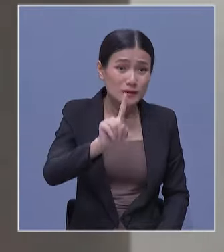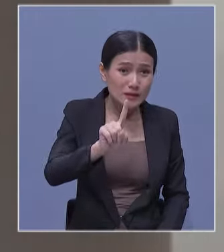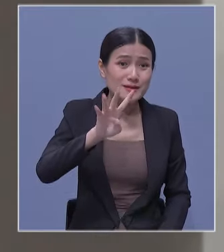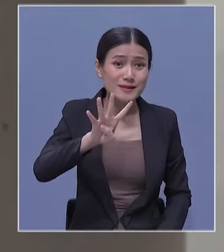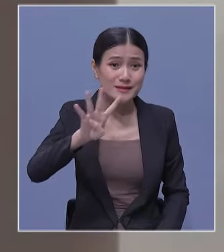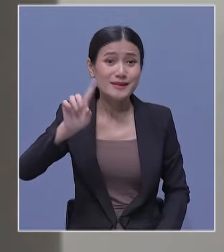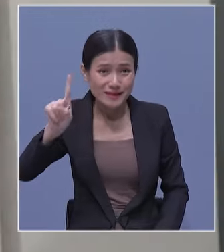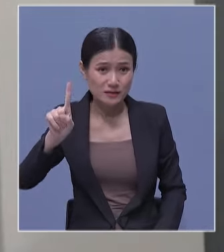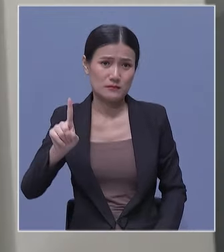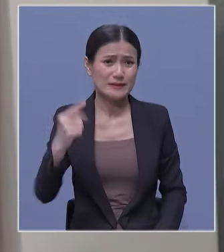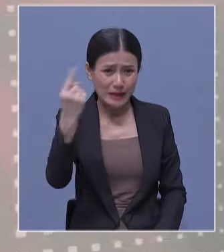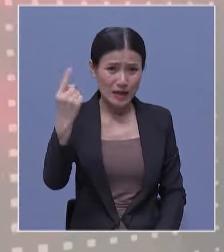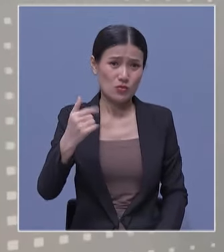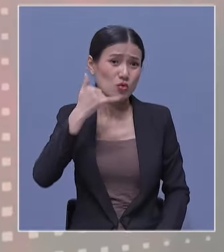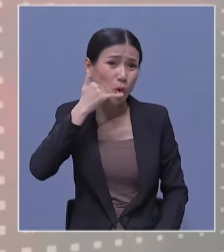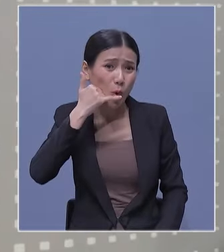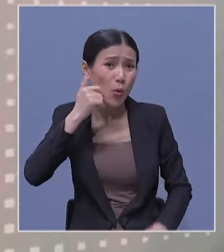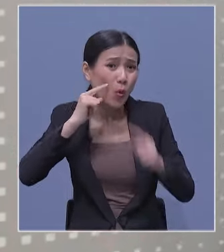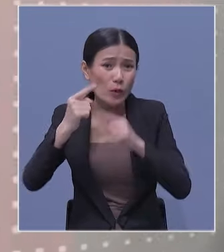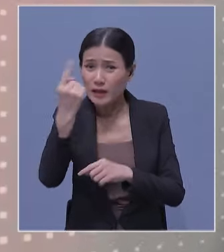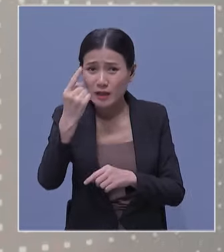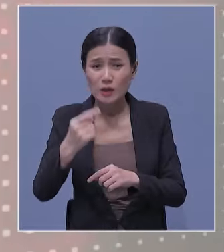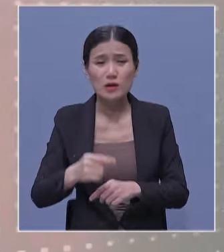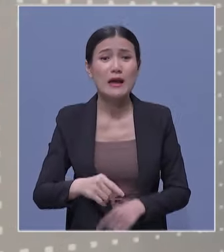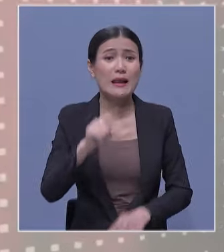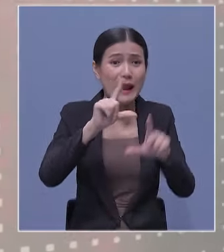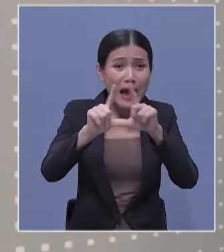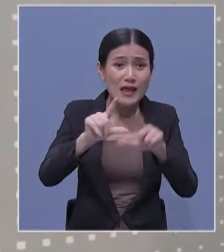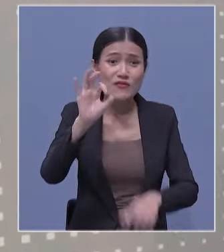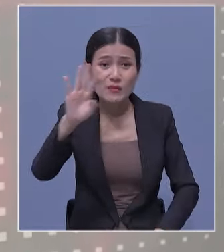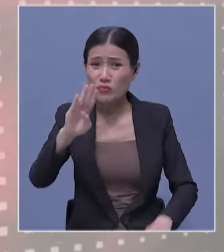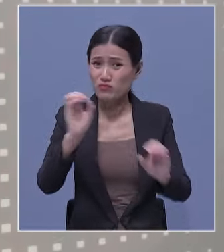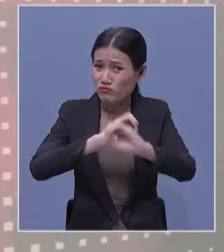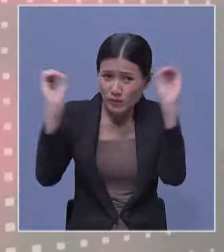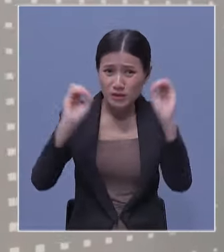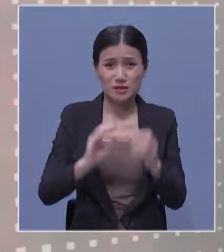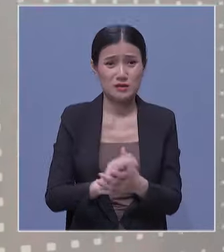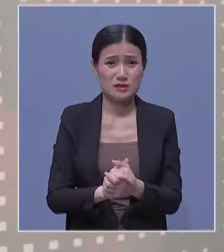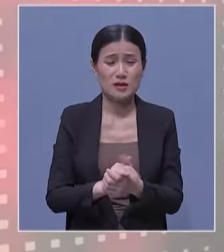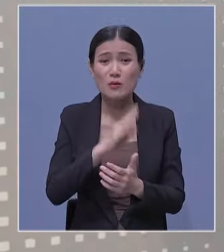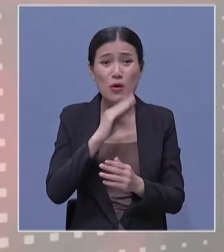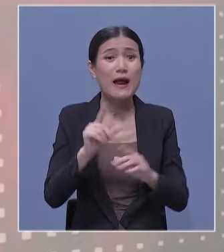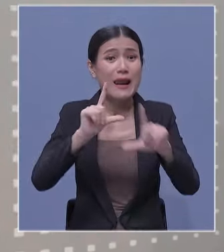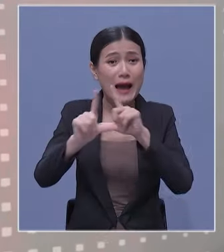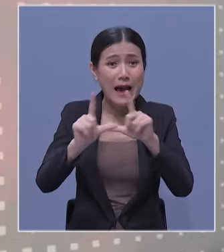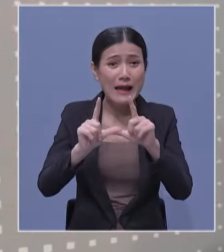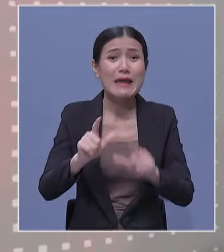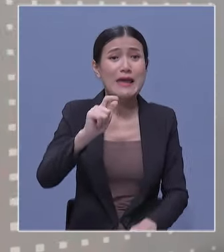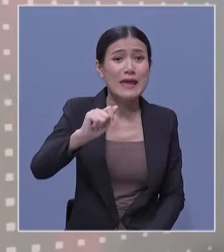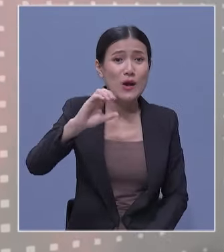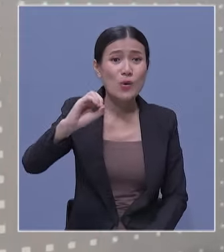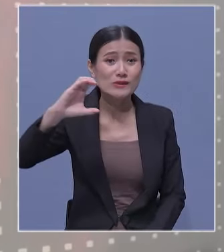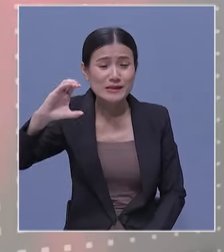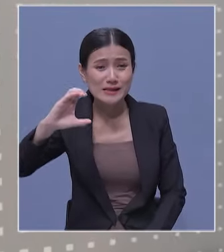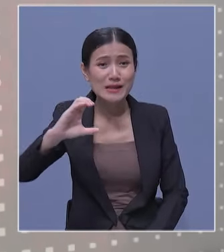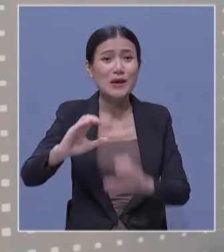LINEไม่มีการใช้Facebookเพราะฉะนั้นถ้าหากว่าถูกทักมาแล้วขึ้นชื่อว่า aocมาทั้ง Facebookหรือ LINEไม่ใช่นะคะนั่น